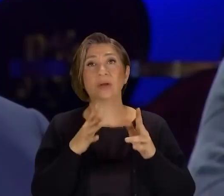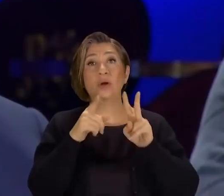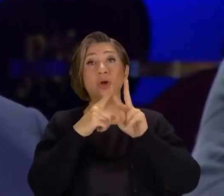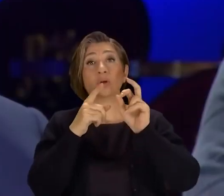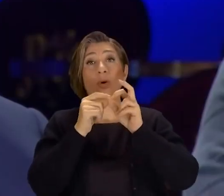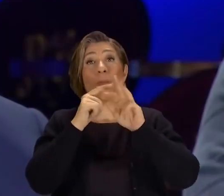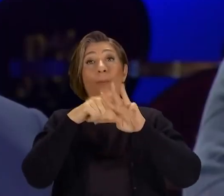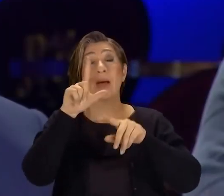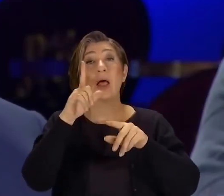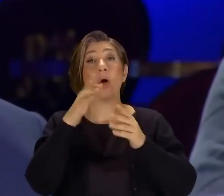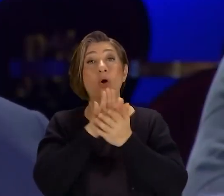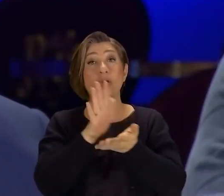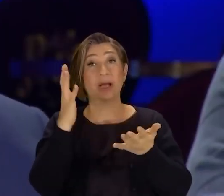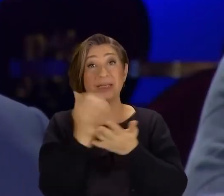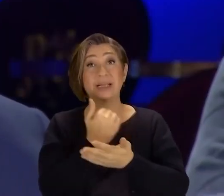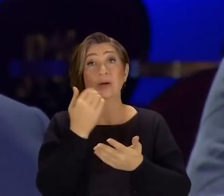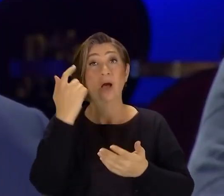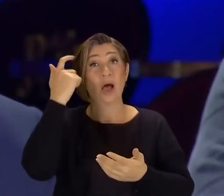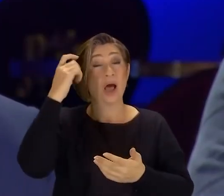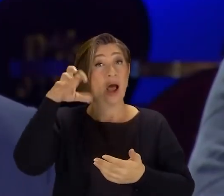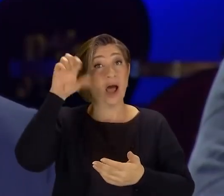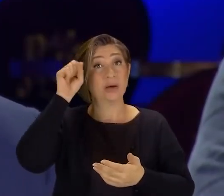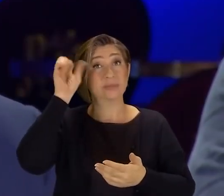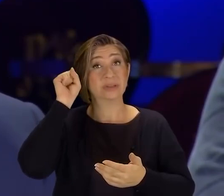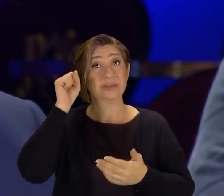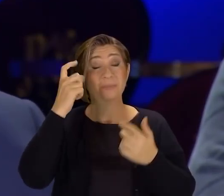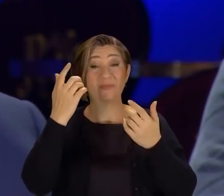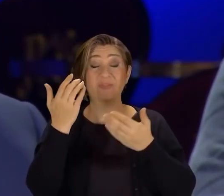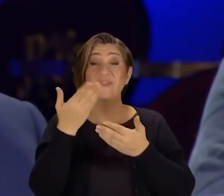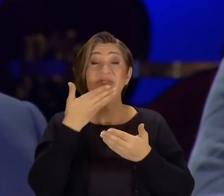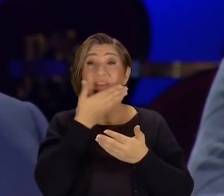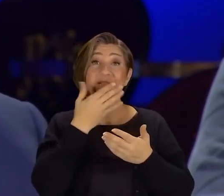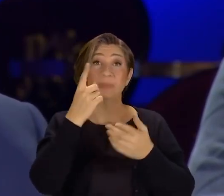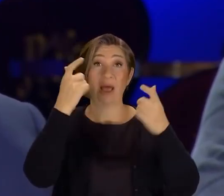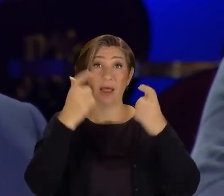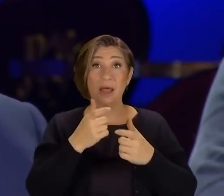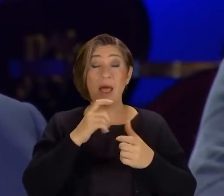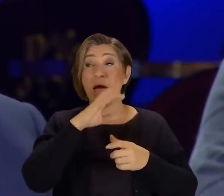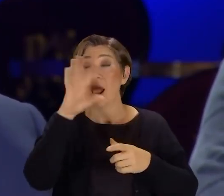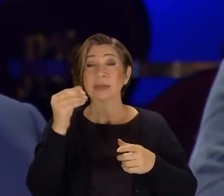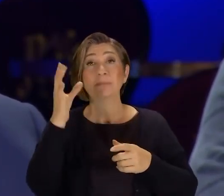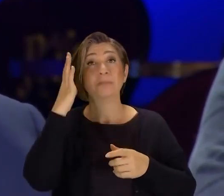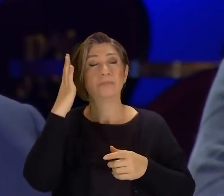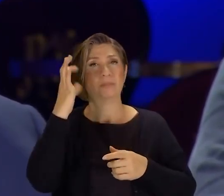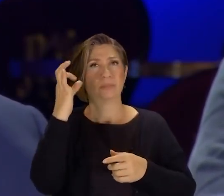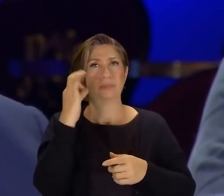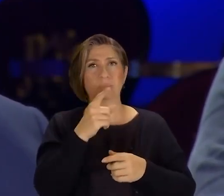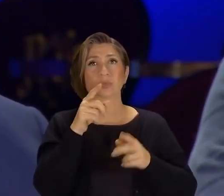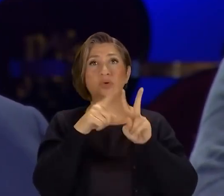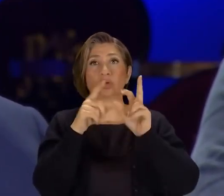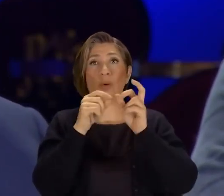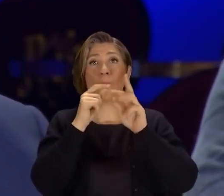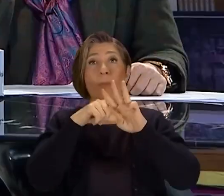ödülü kazanan birçok bilim adamını. Bu hafıza çok verimli bir alan. Her hemen hemen ilgilenen birçok bilim adamı Nobel